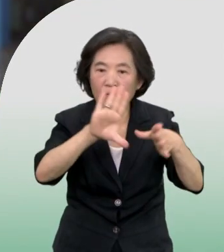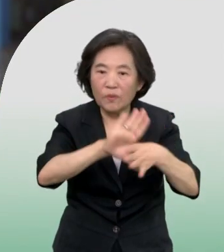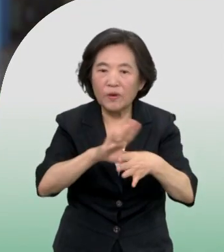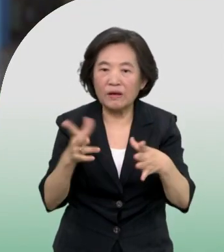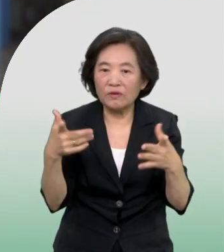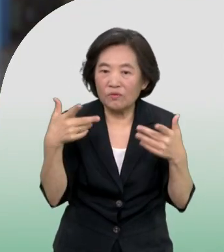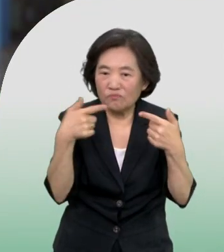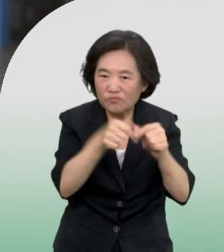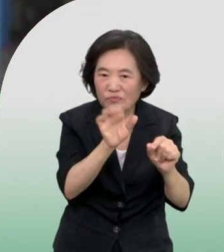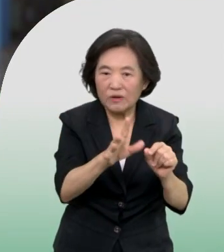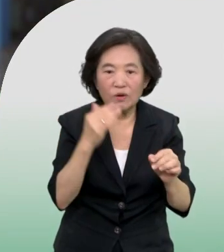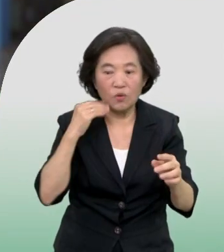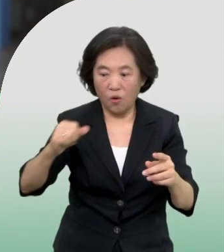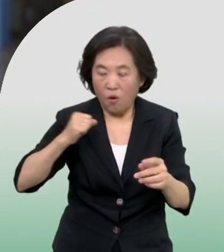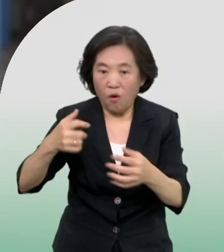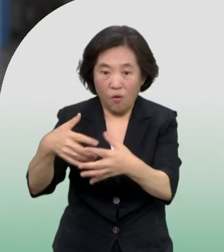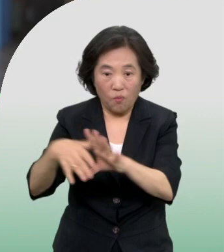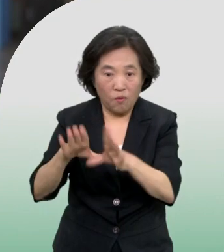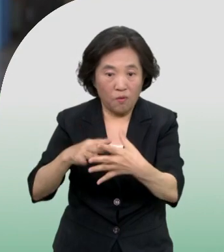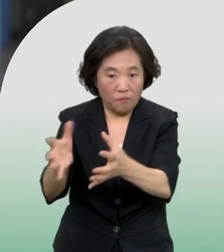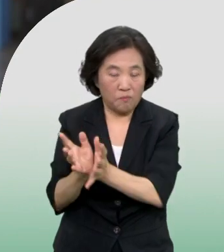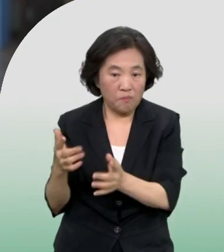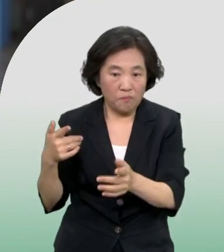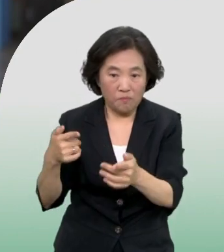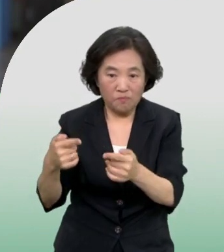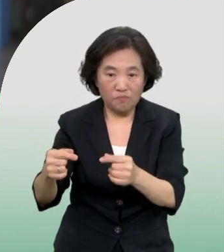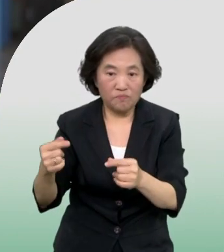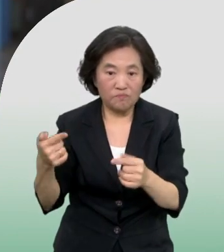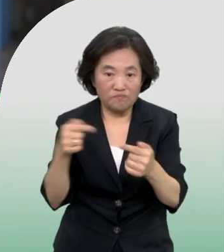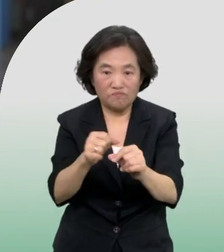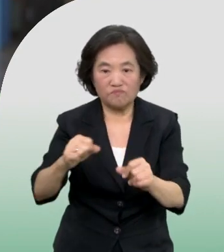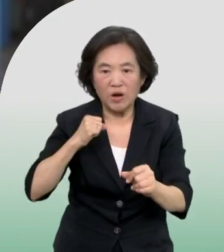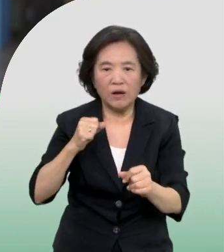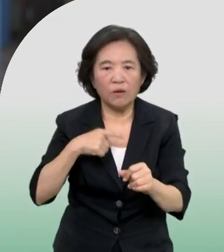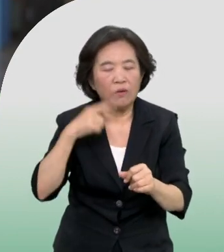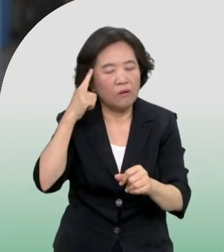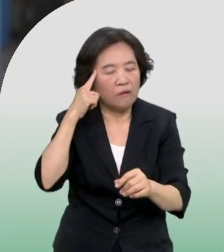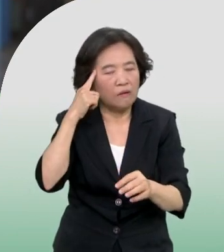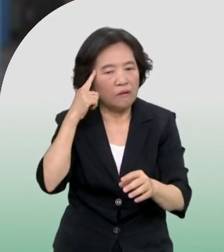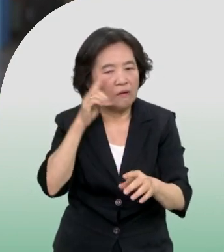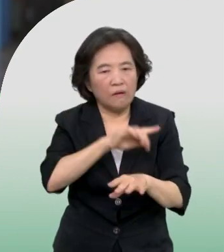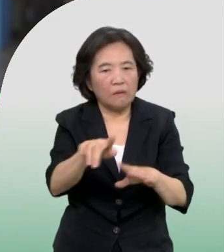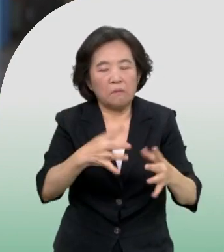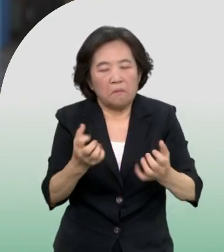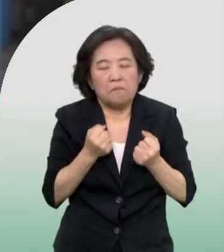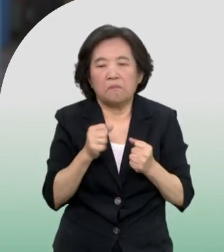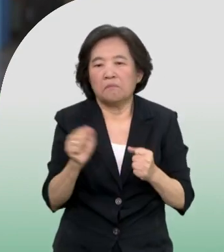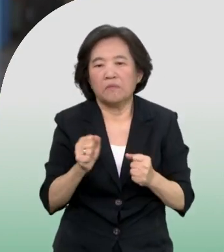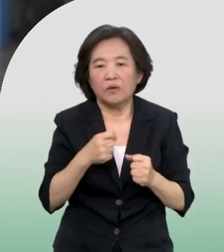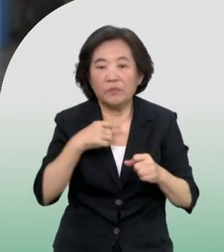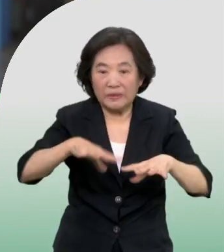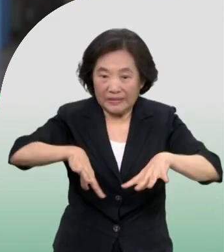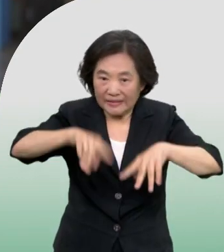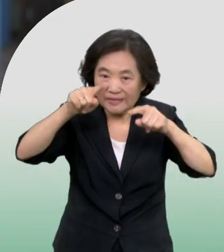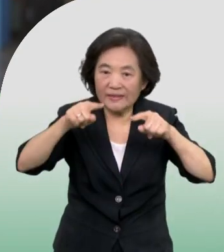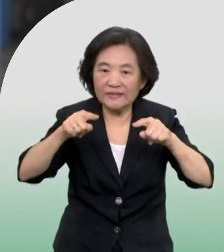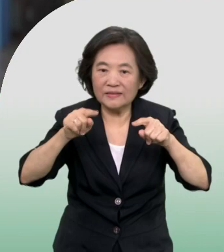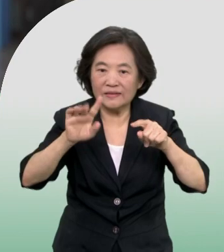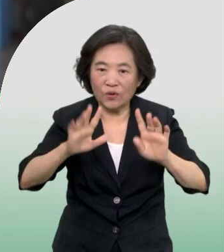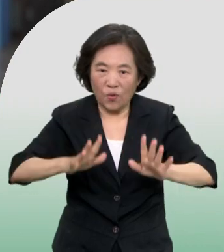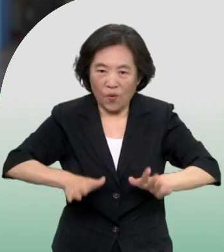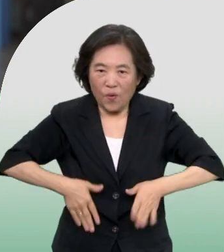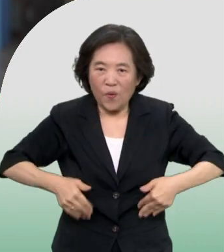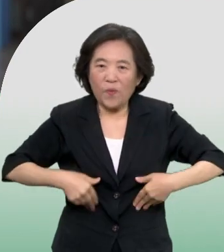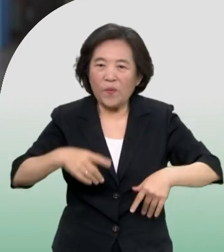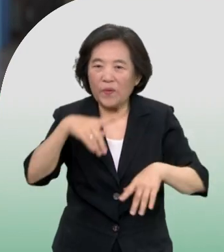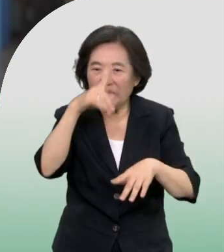如果是强势的话，会造成反效果。那我们其实第一年的时候，我们有很急